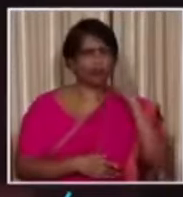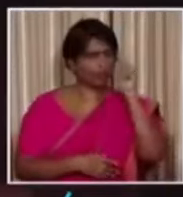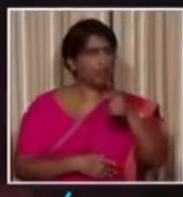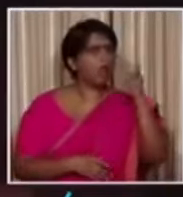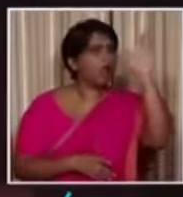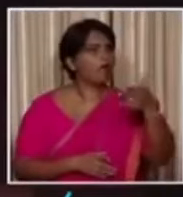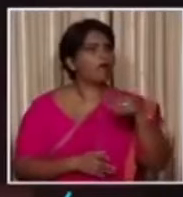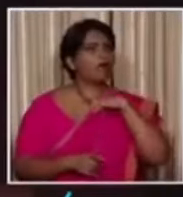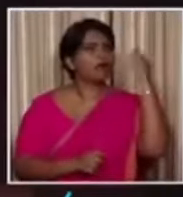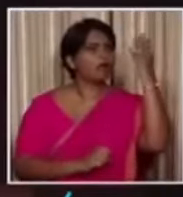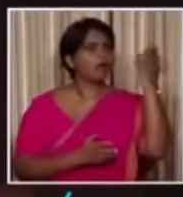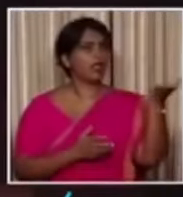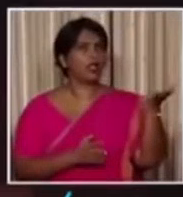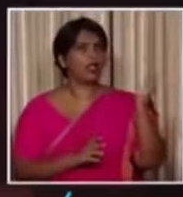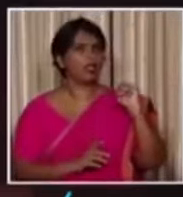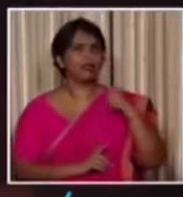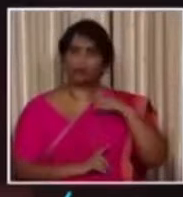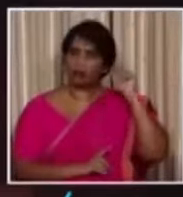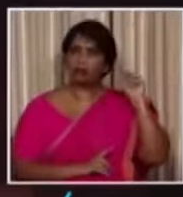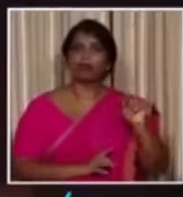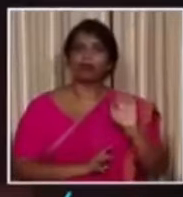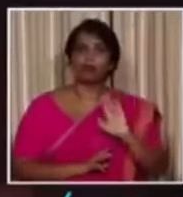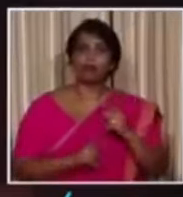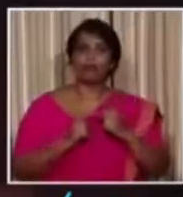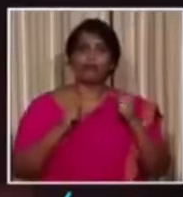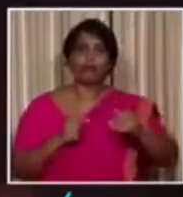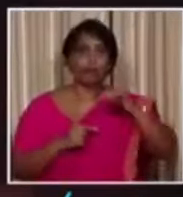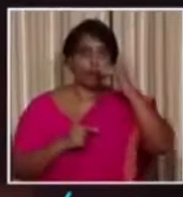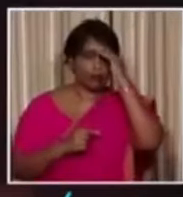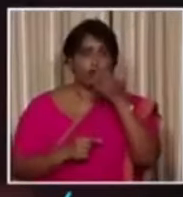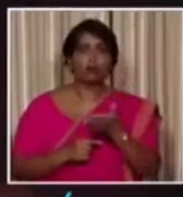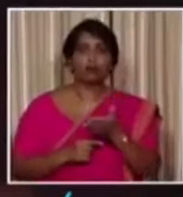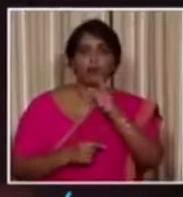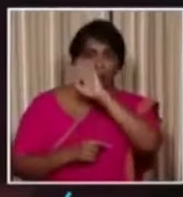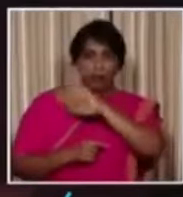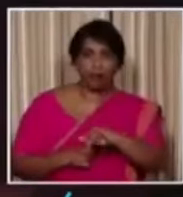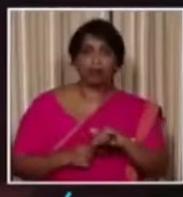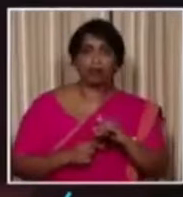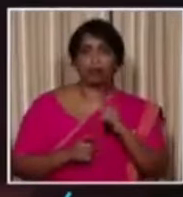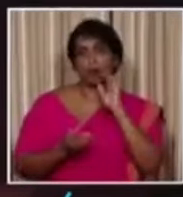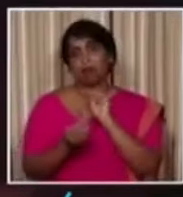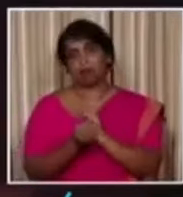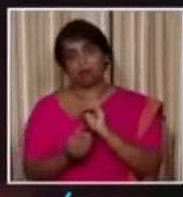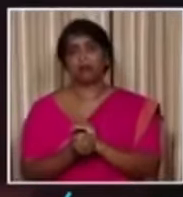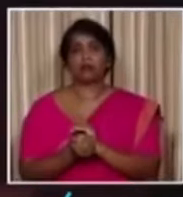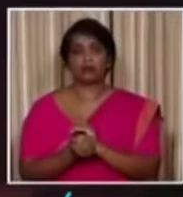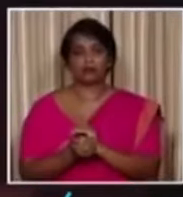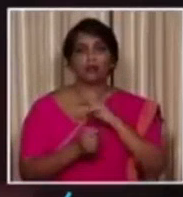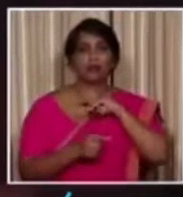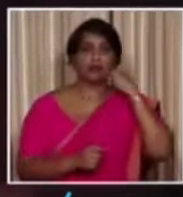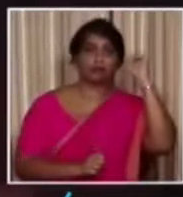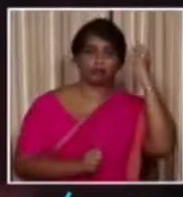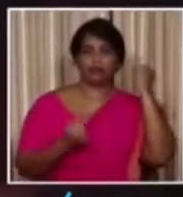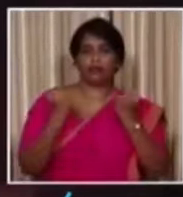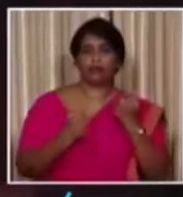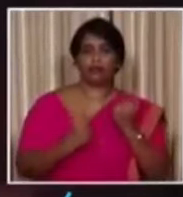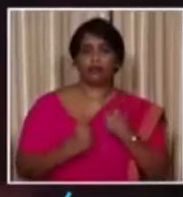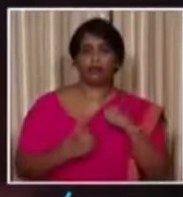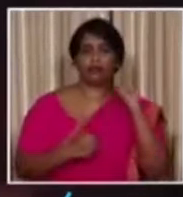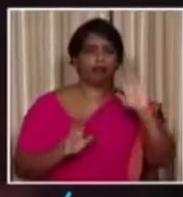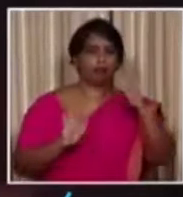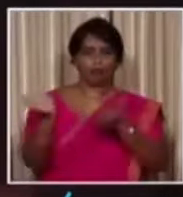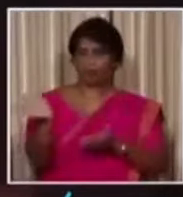අහනවා මොකද ඇම්බියුලන්ස් එක කියලා. නෑ මේ විපක්ෂ නායක එන නිසා වැඩි පරිස්සමට ඇම්බියුලන්ස් එක. මං